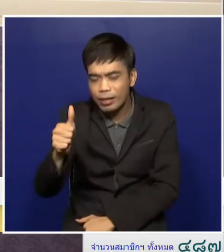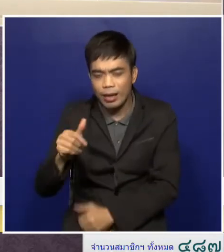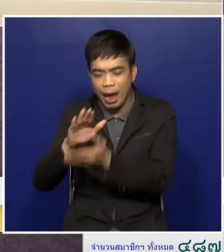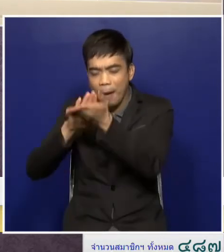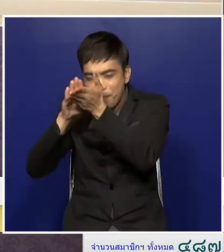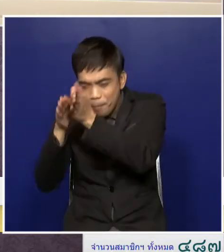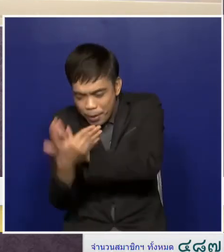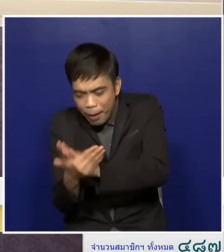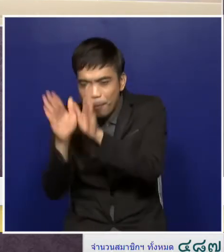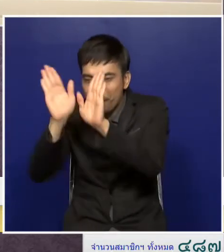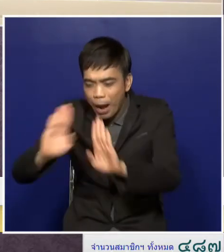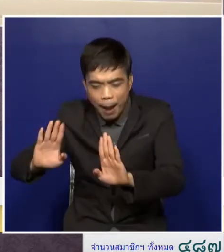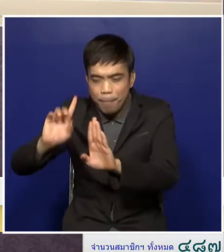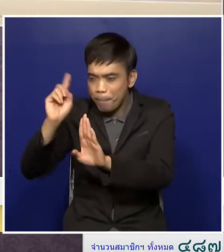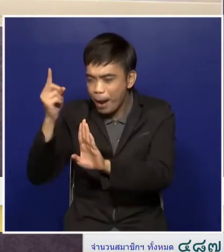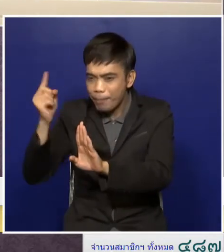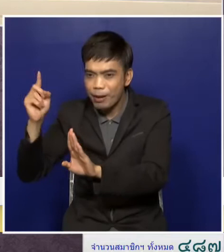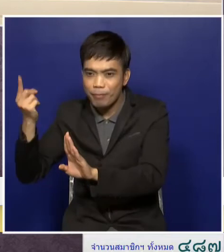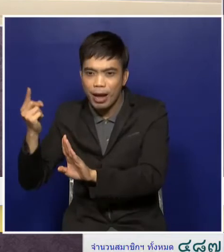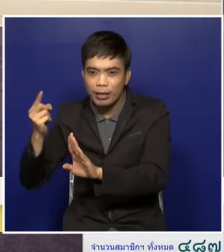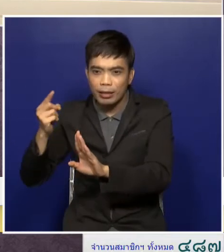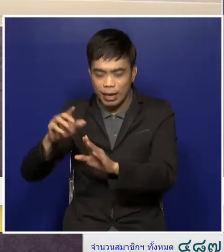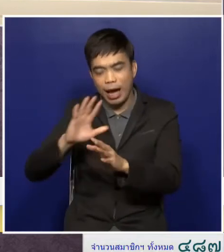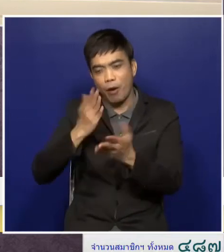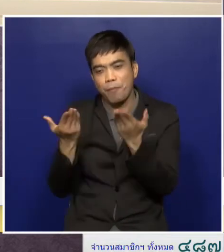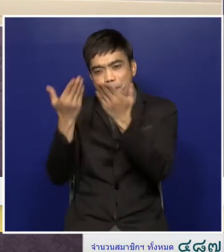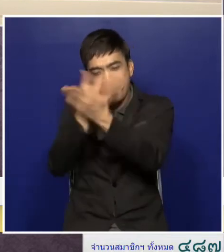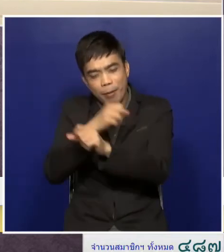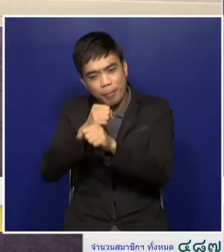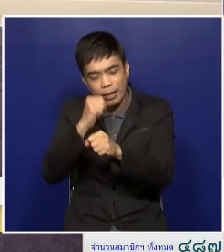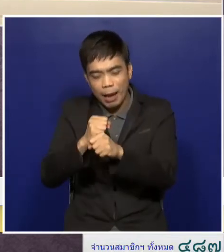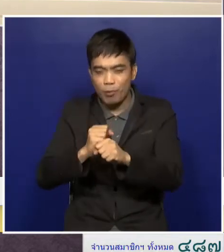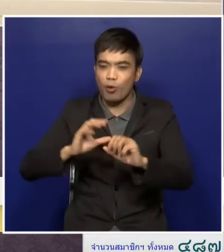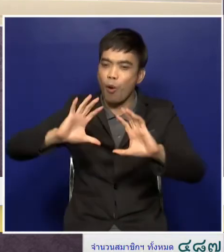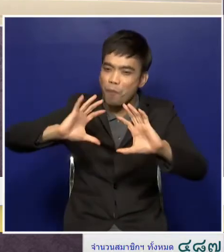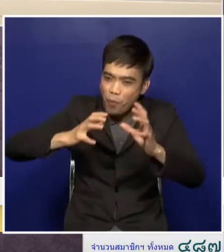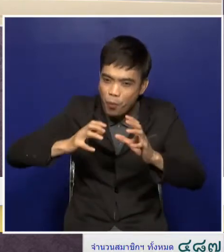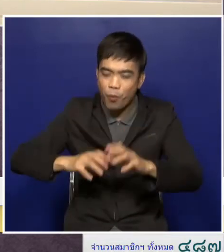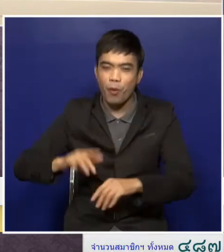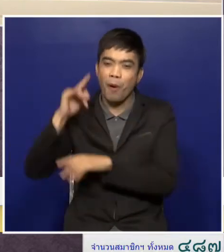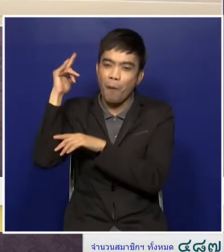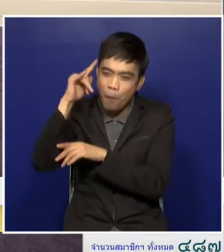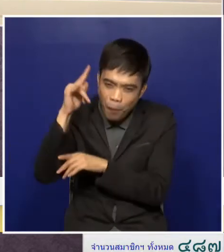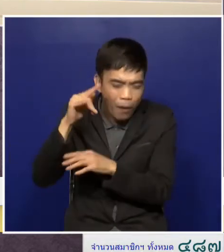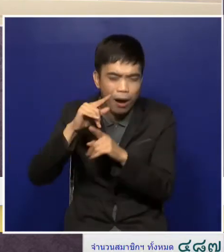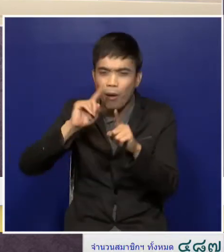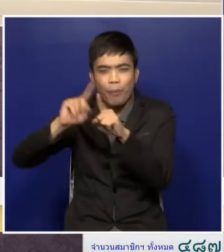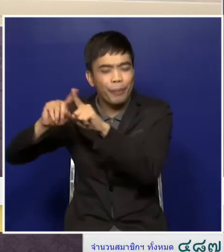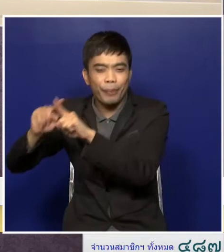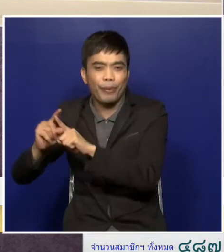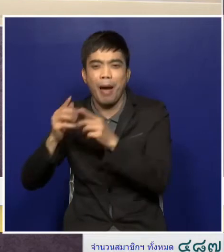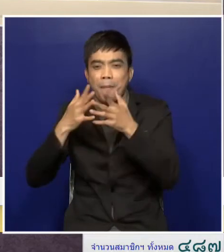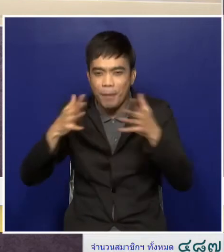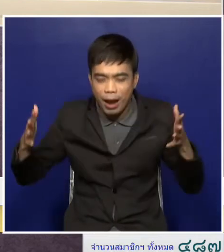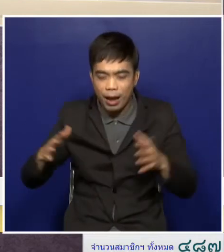ส่วประกอบของรสยนต์หรือเครื่องบินหรออะไรก็ได้กไม่ได้แต่